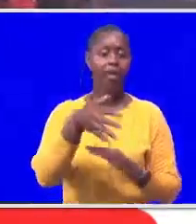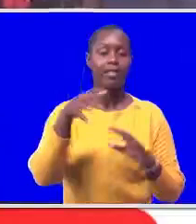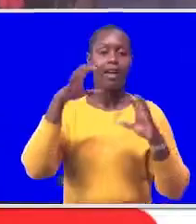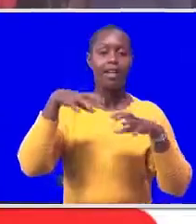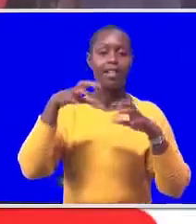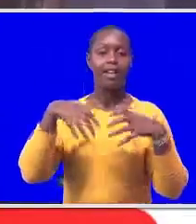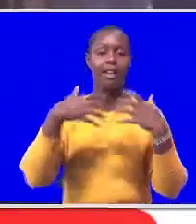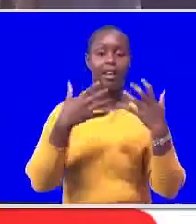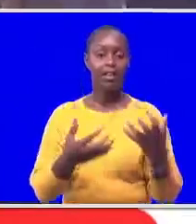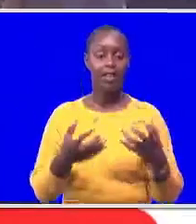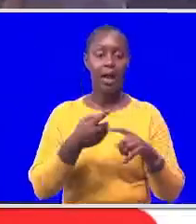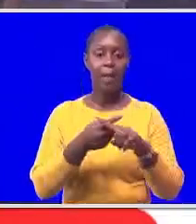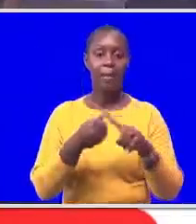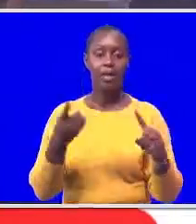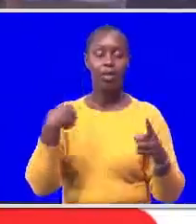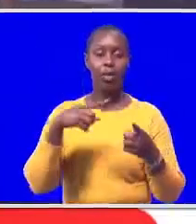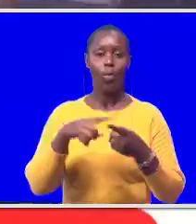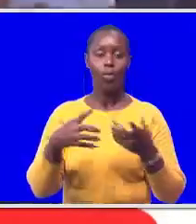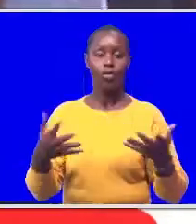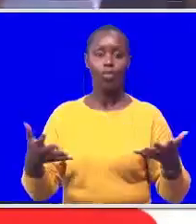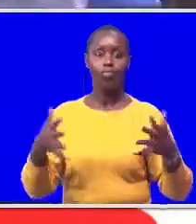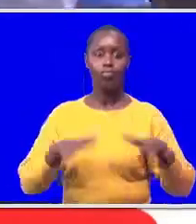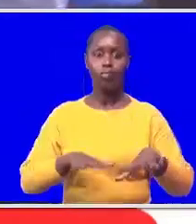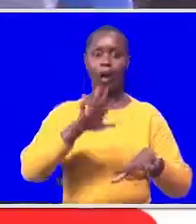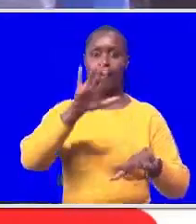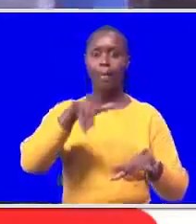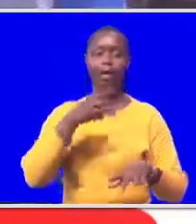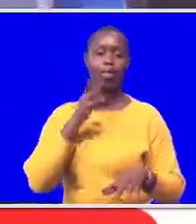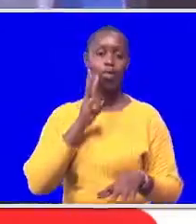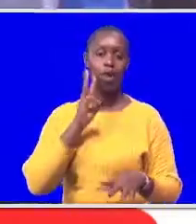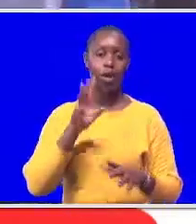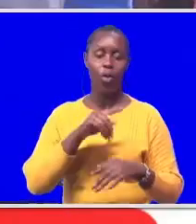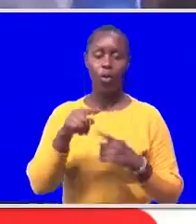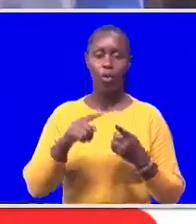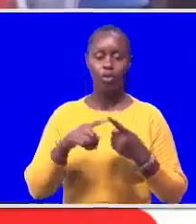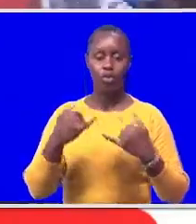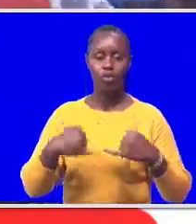lakini alisombwa na maji wakati akivuka daraja lililofurika